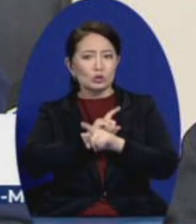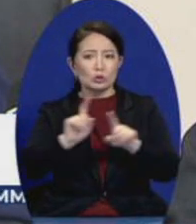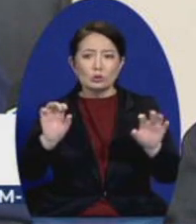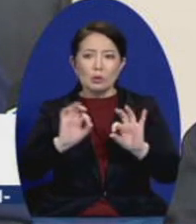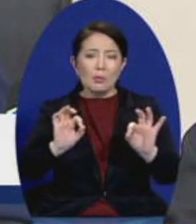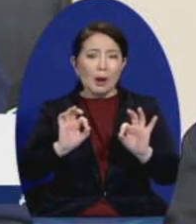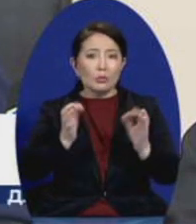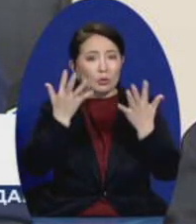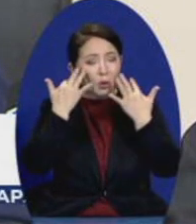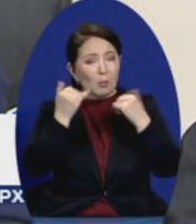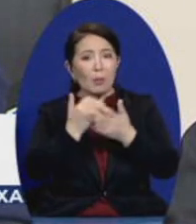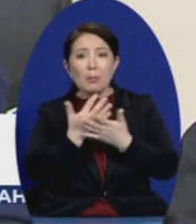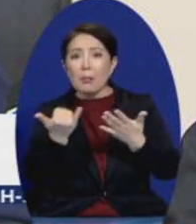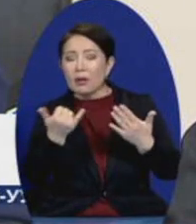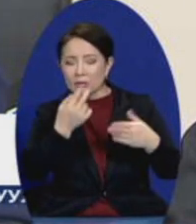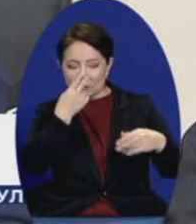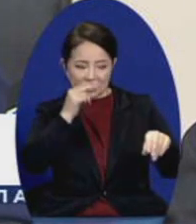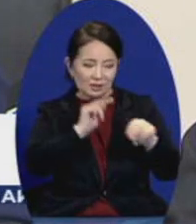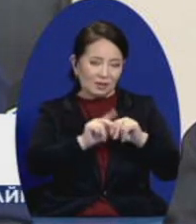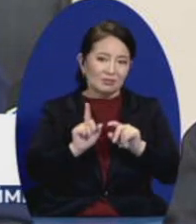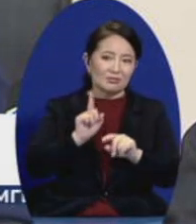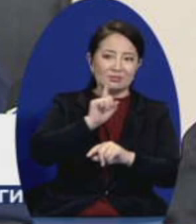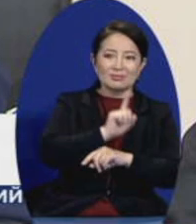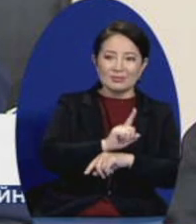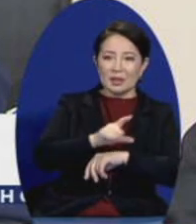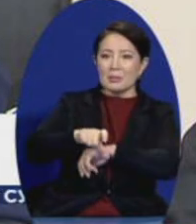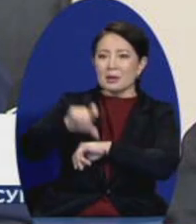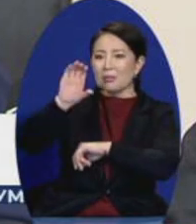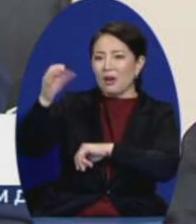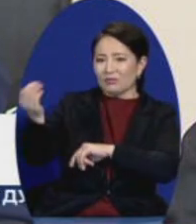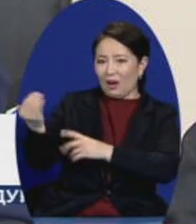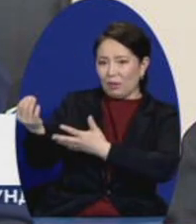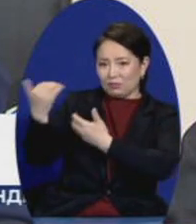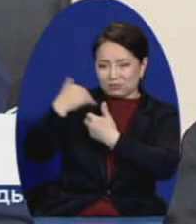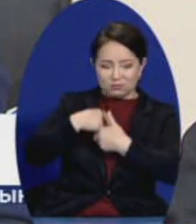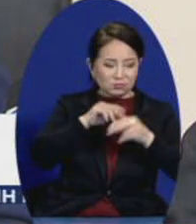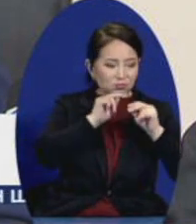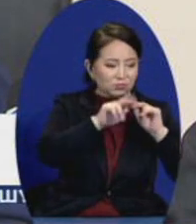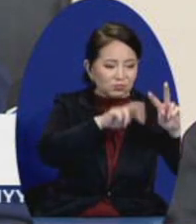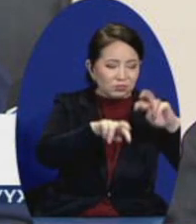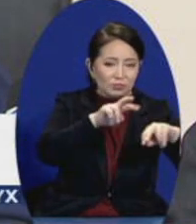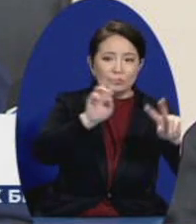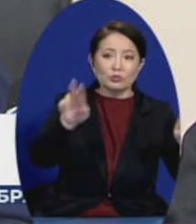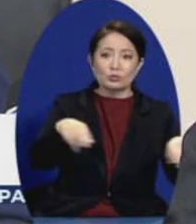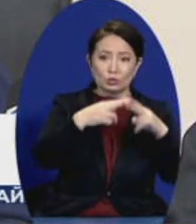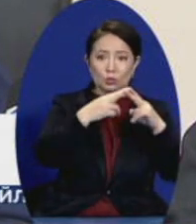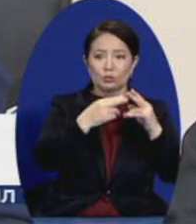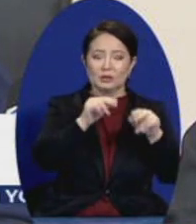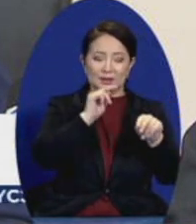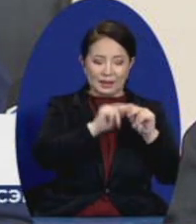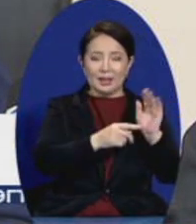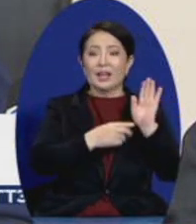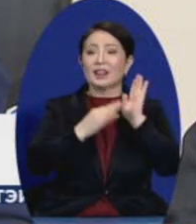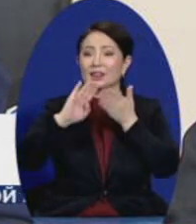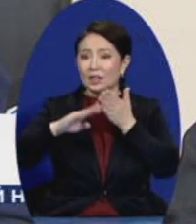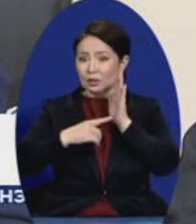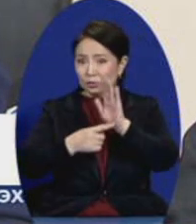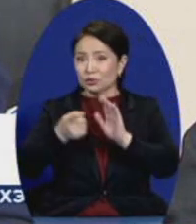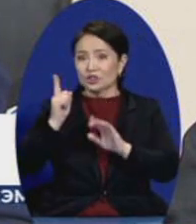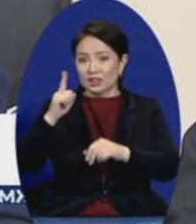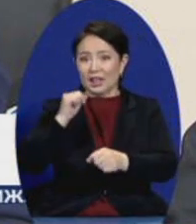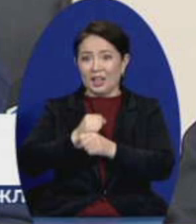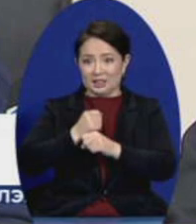асуудал дээр бол мэрэгжлийн хөндлөнгийн байгууллагуудыг оролцуулах замаар энэ шалгалтын дүнг гаргаж танилцуулах энэ ажил бол нэн төргүнд байж